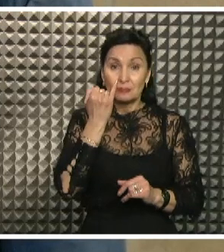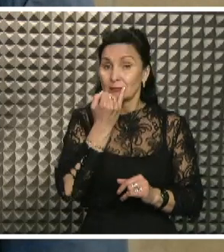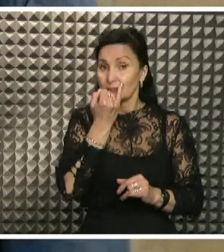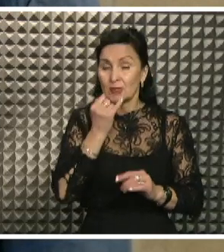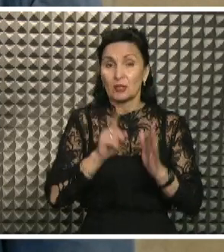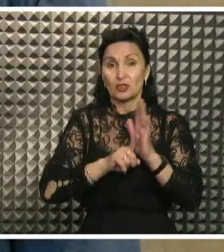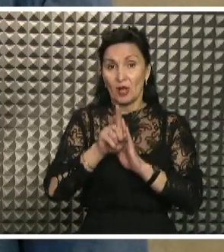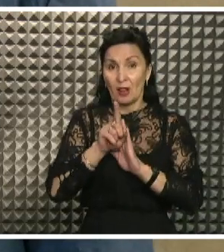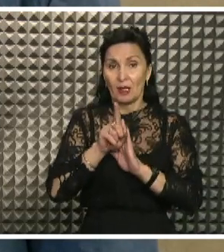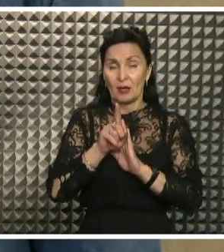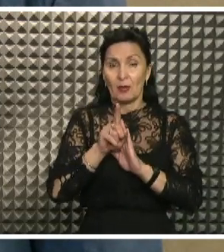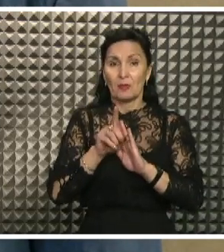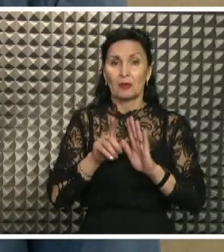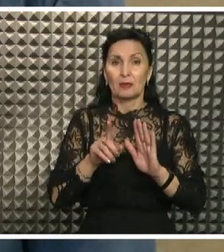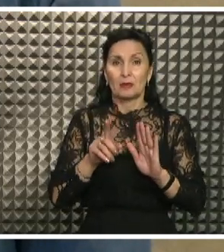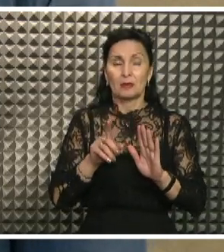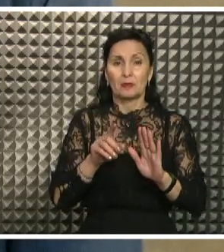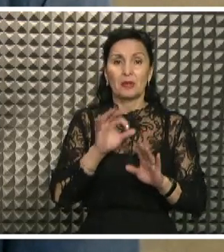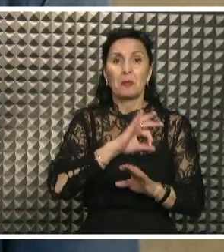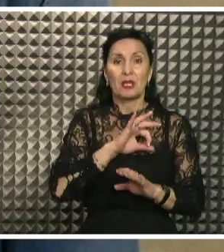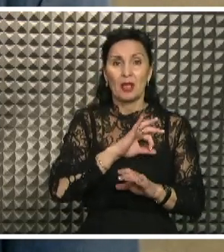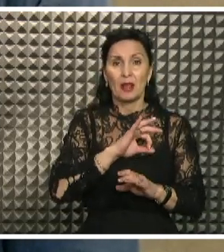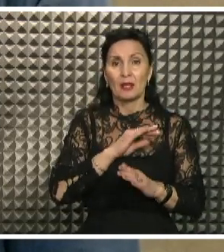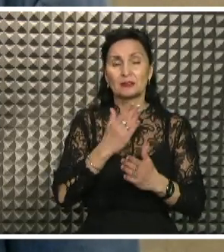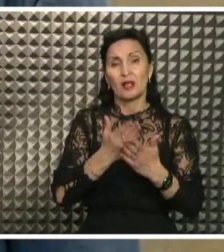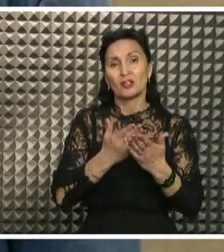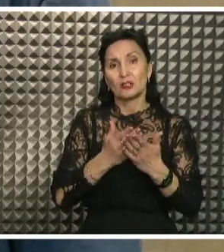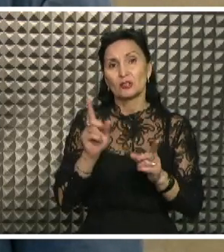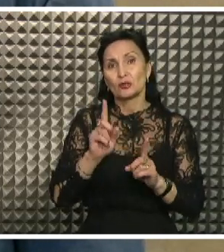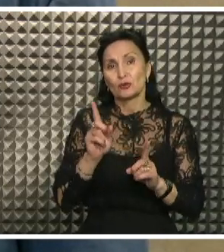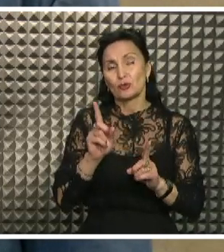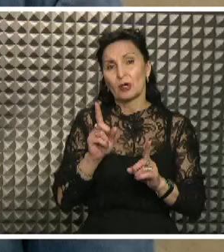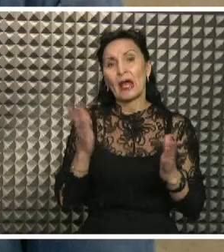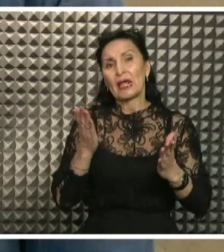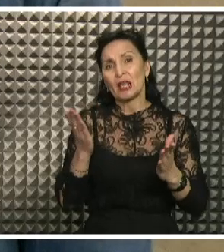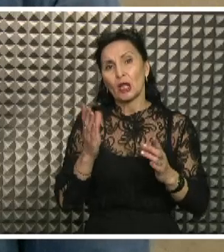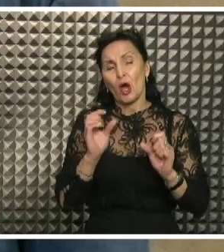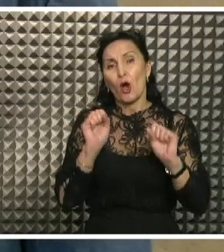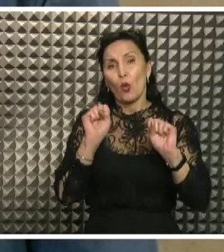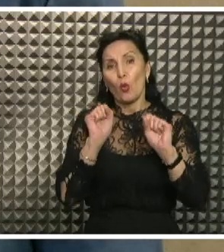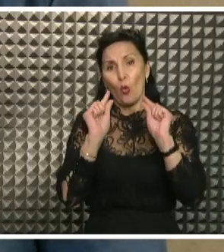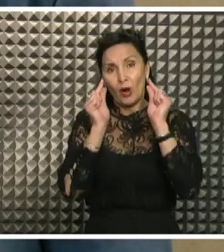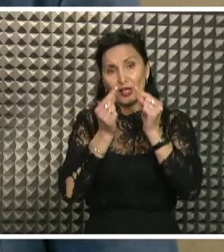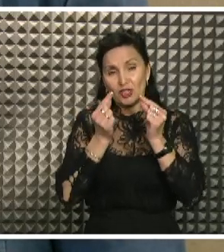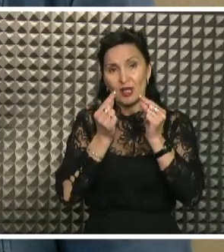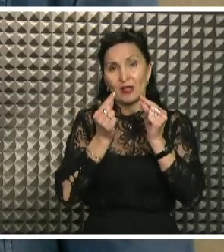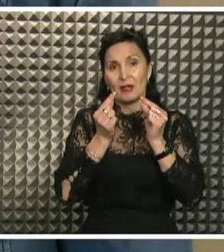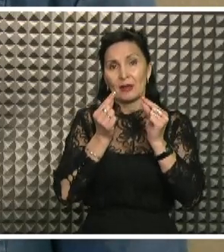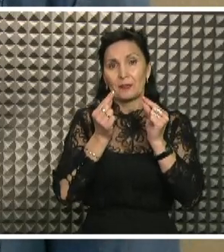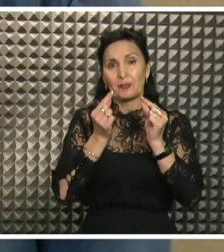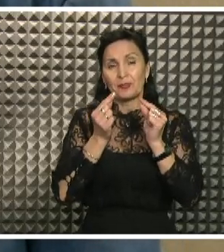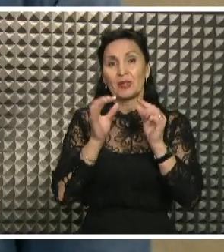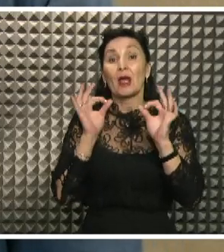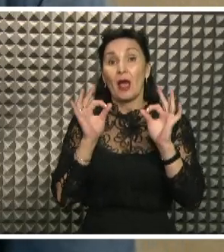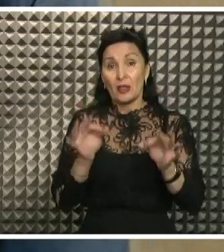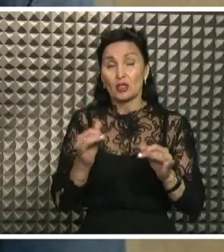начало применения произошло. То есть, значит, какая-то сухость, значит, какие-то корочки и так далее. То есть,